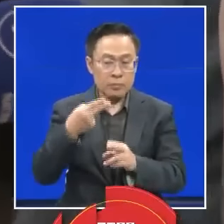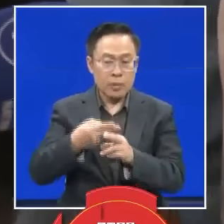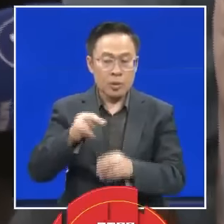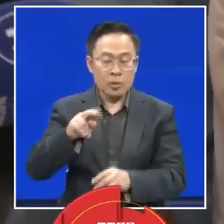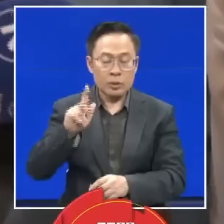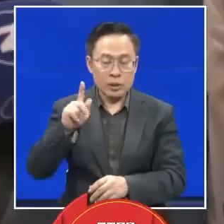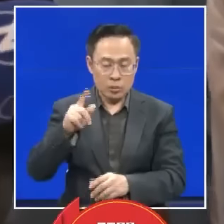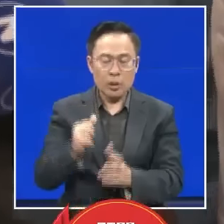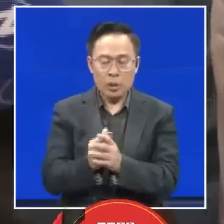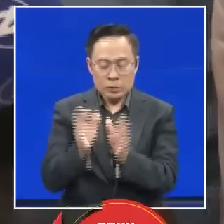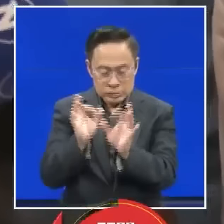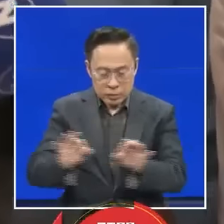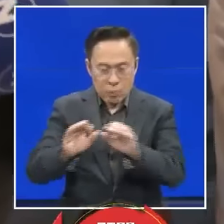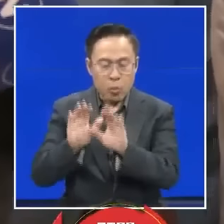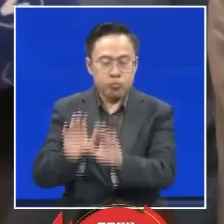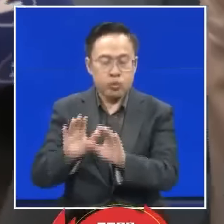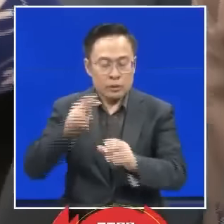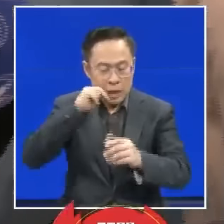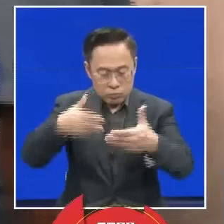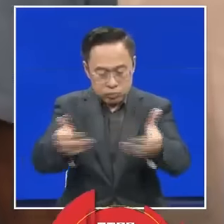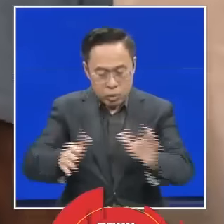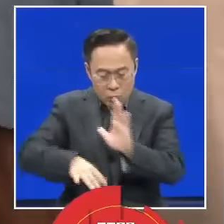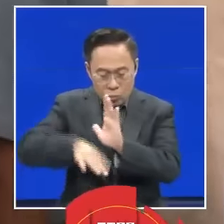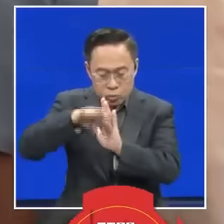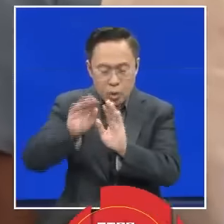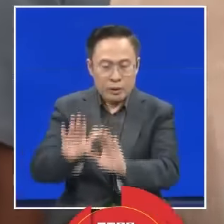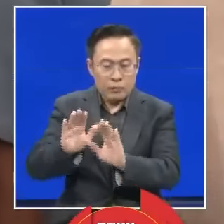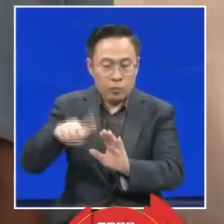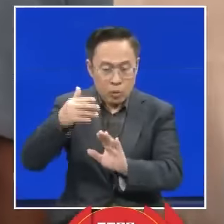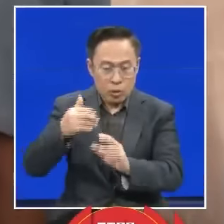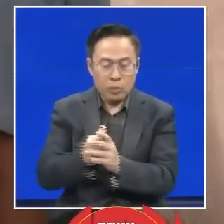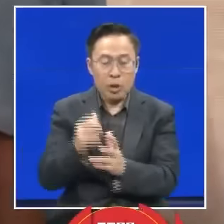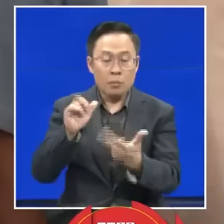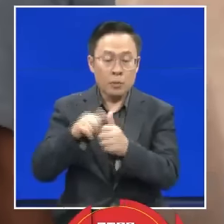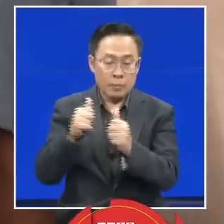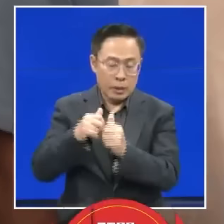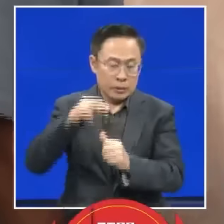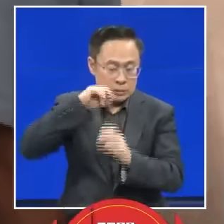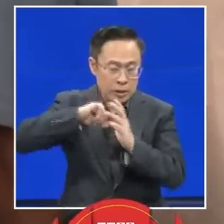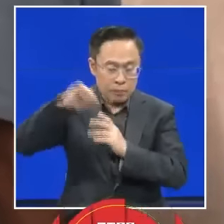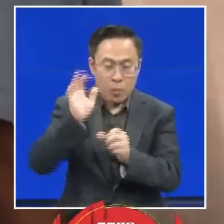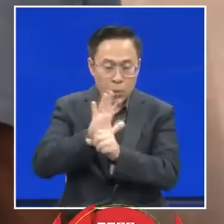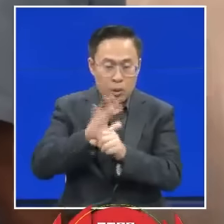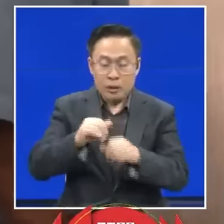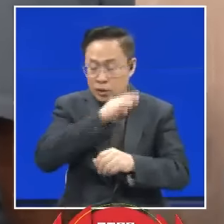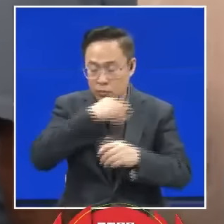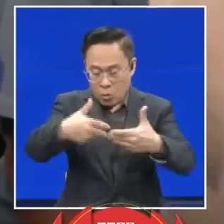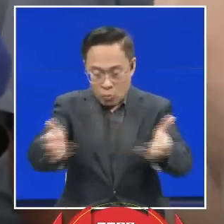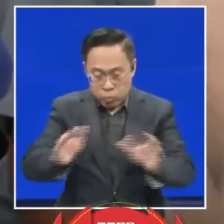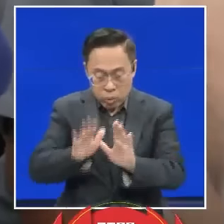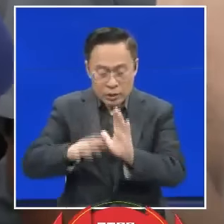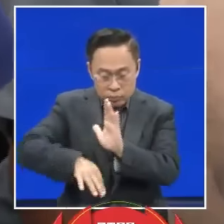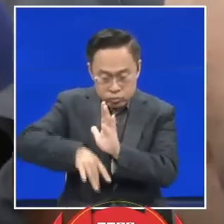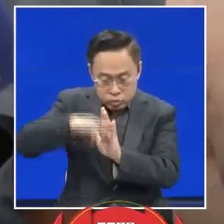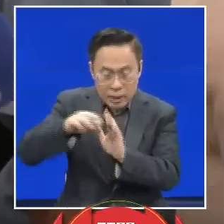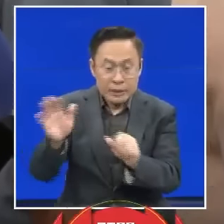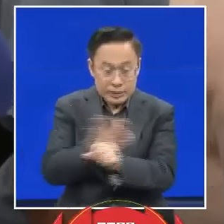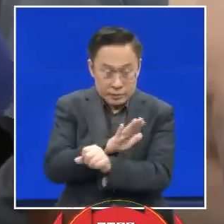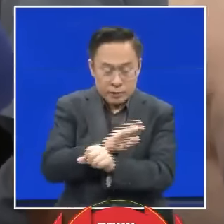ไปจัดการกับบริหารจัดการของแม่ค้าตั้งแต่หลายปีผ่านมาเนี่ยน้ำก็แม่ค้าดีขึ้นเพราะจุดนี้นะครับเราจะผันน้ำจากคลองชลประทานของกรมชลประ